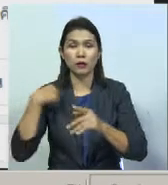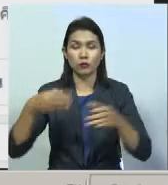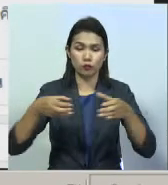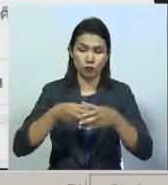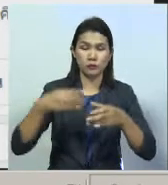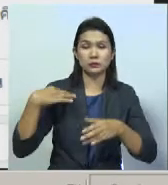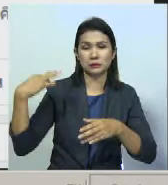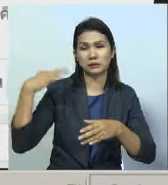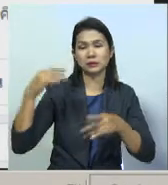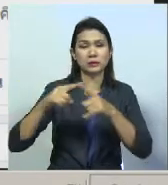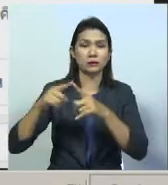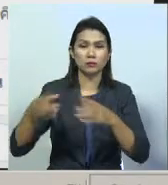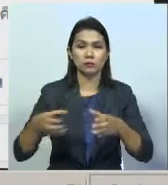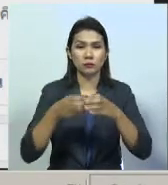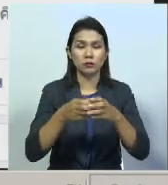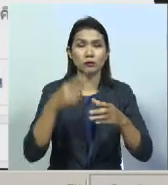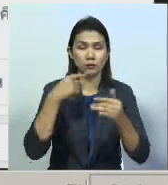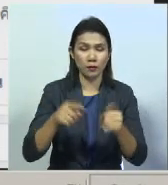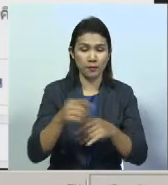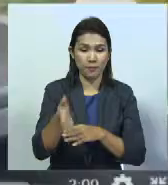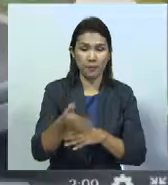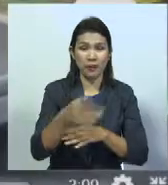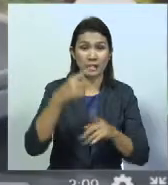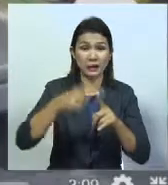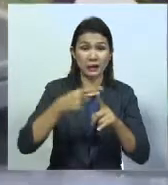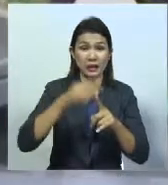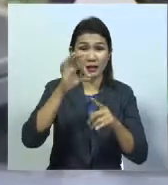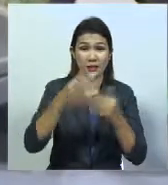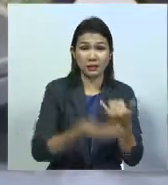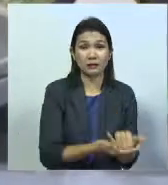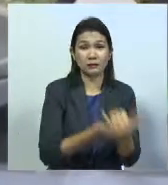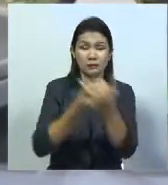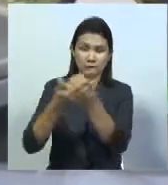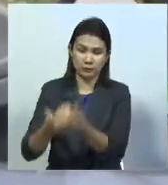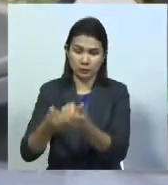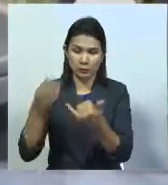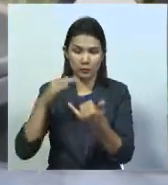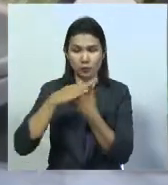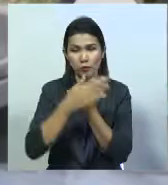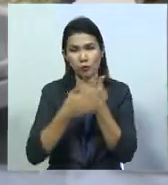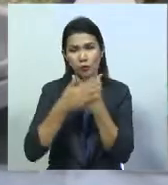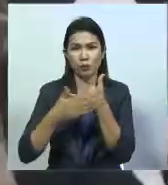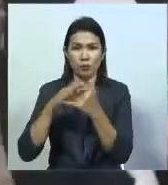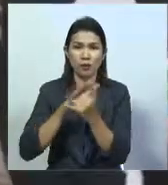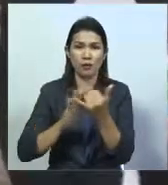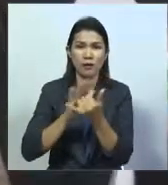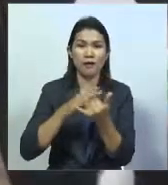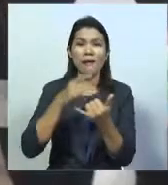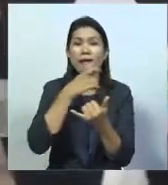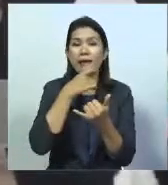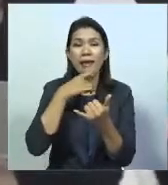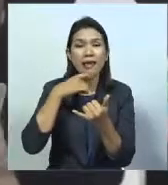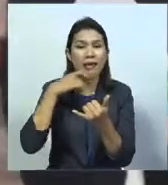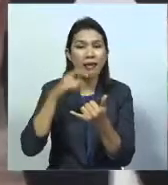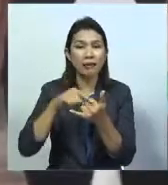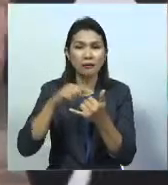ากลุ่มพิทักษ์ดุหยงช่วยกันนำน้องมาเรียมลูกพยูนน้อยวัย9เดือนเนี่ยออกมาทำความสะอาดแล้วก็เช็ดตัวให้แห้งเป็นครั้งสุดท้ายก่อนบร